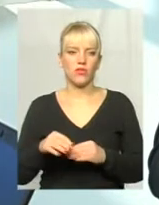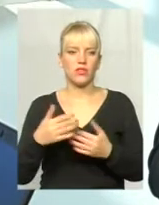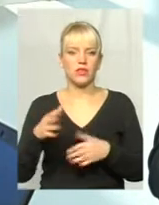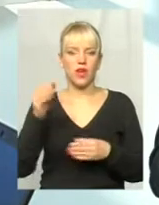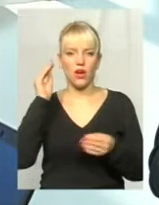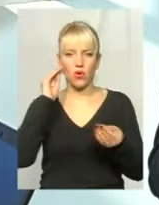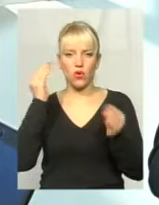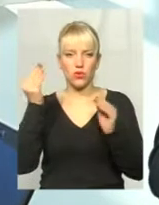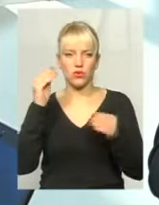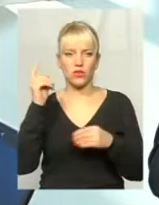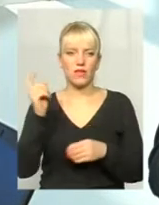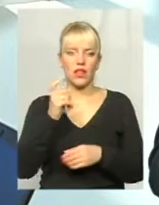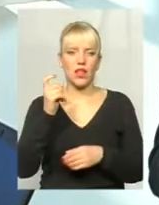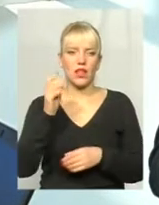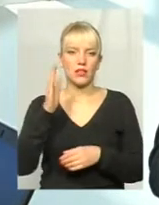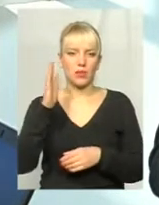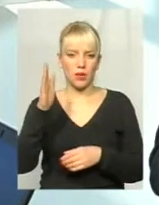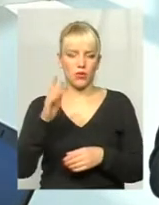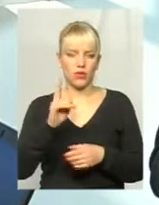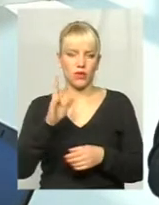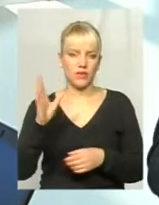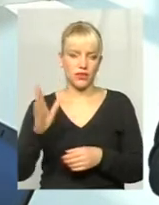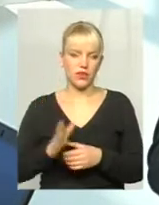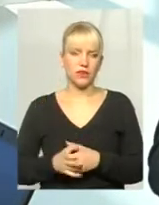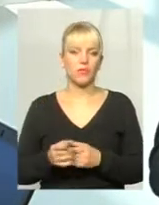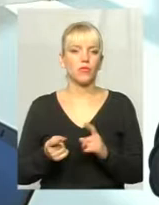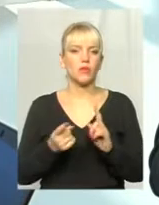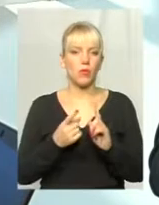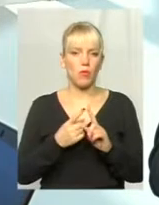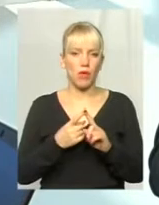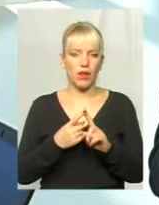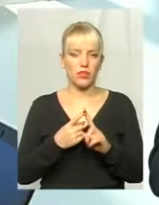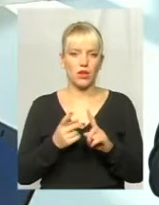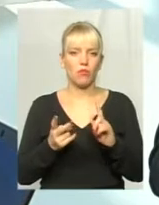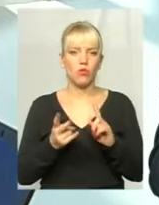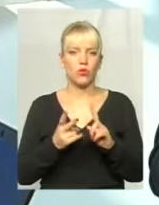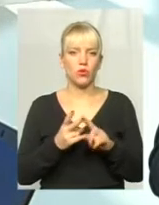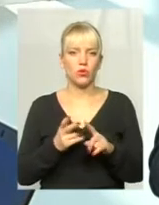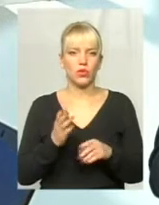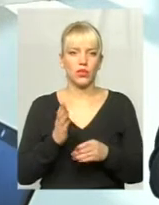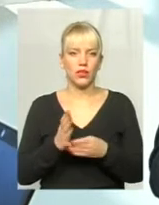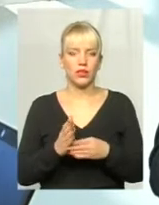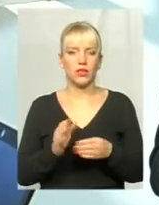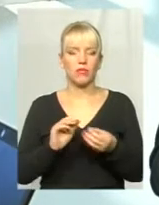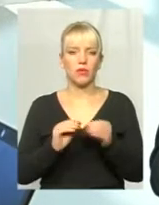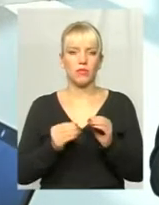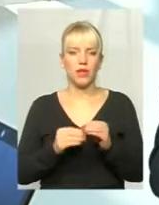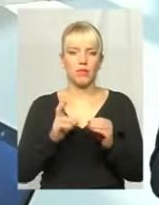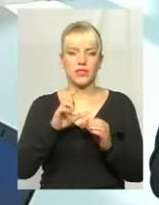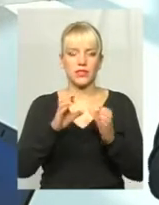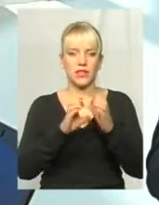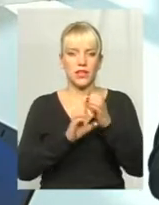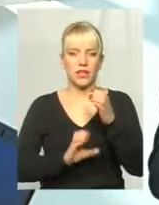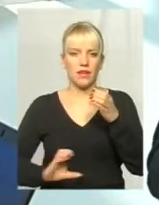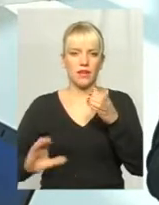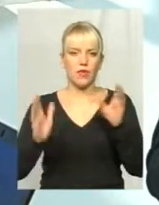розсуд власників, майбутніх власників квартир. Це по-перше. По-друге, є проблеми з димовентиляційними каналами. Це є проблеми